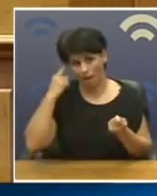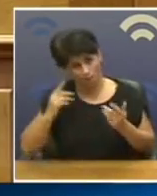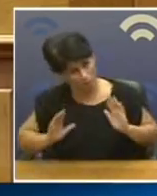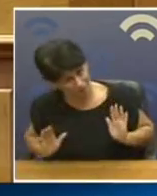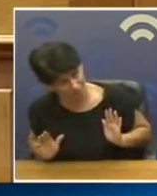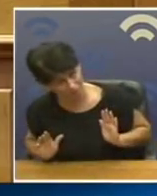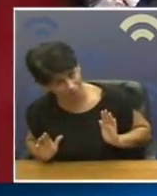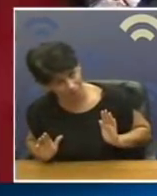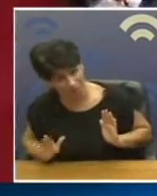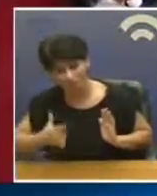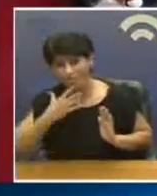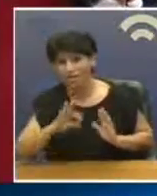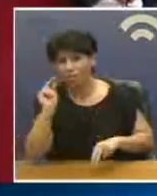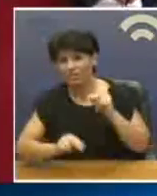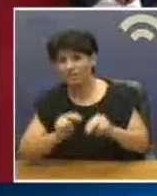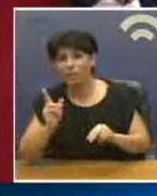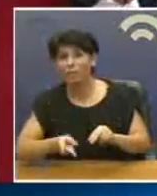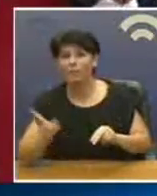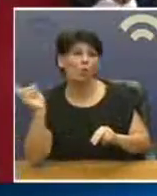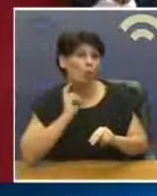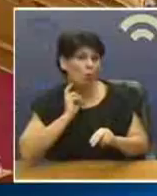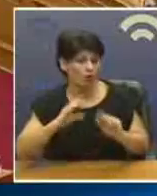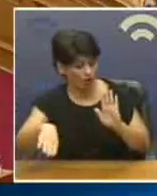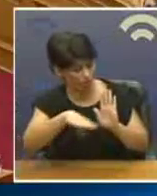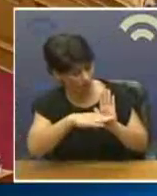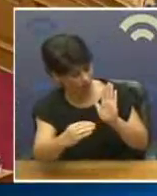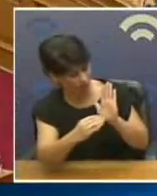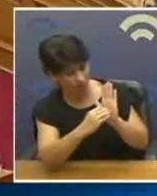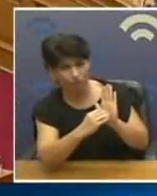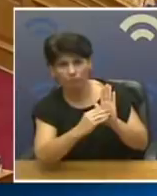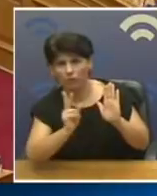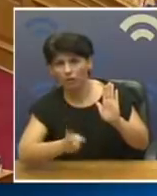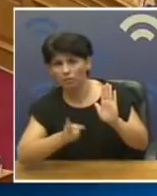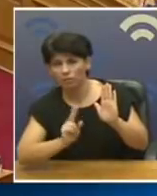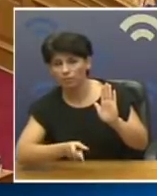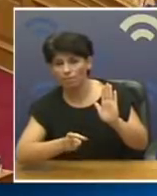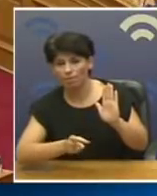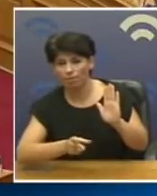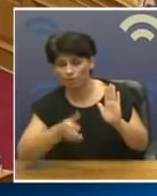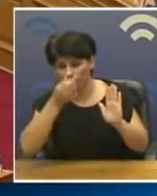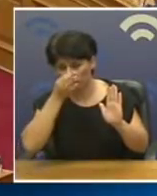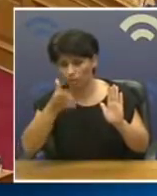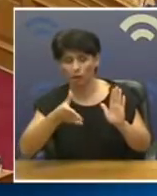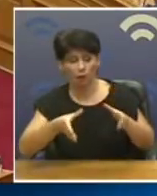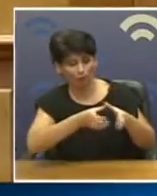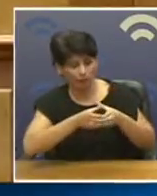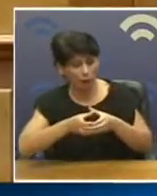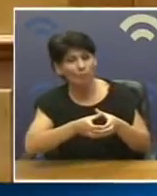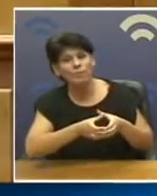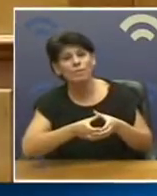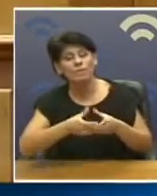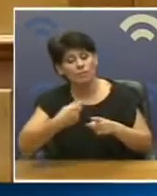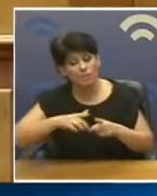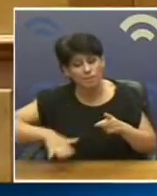Ψηφίσατε μια τέτοια σκανδαλώδη διάταξη με κίνδυνο να διασύρετε και την παράταξή σας αλλά και τη χώρα στο